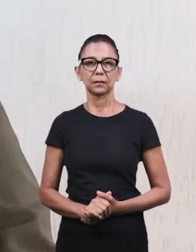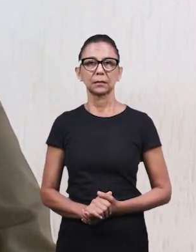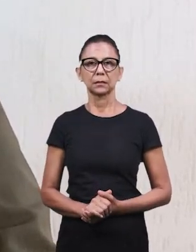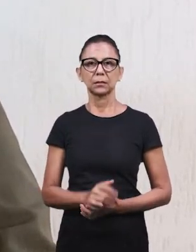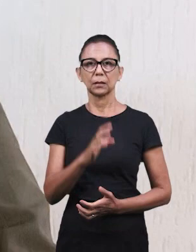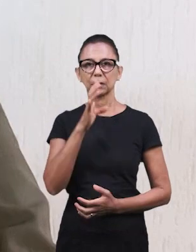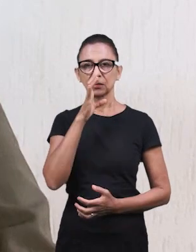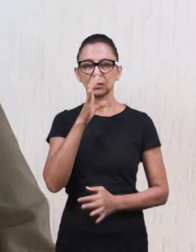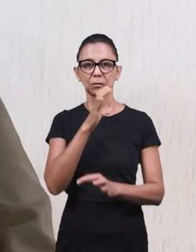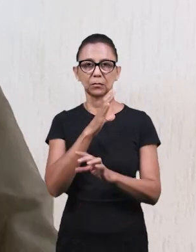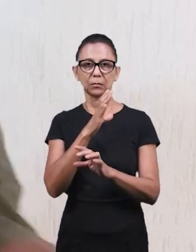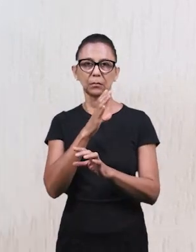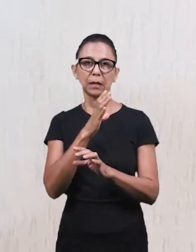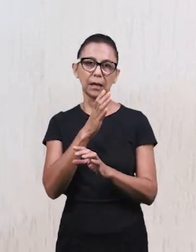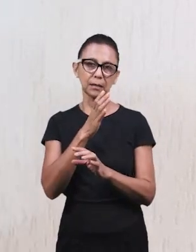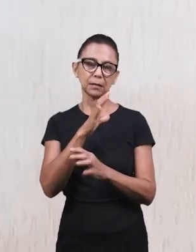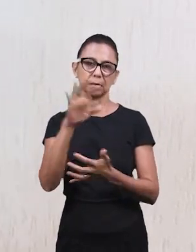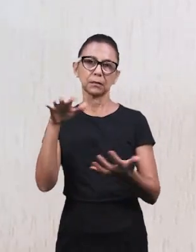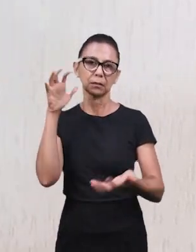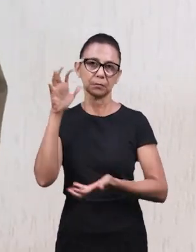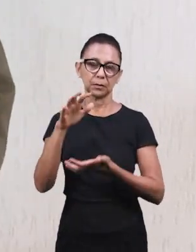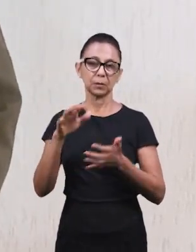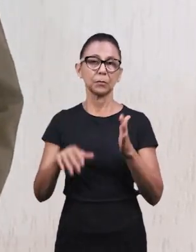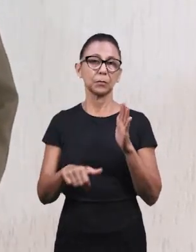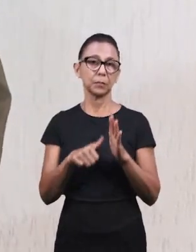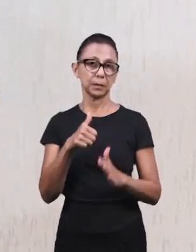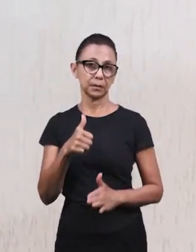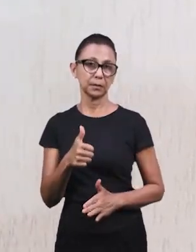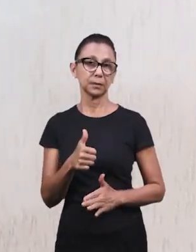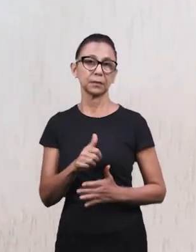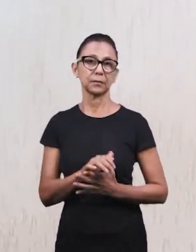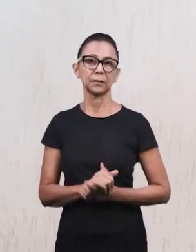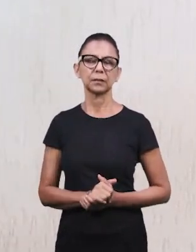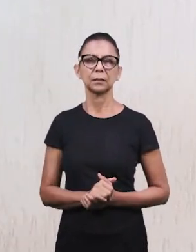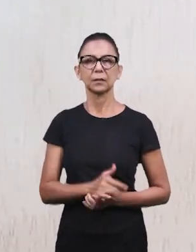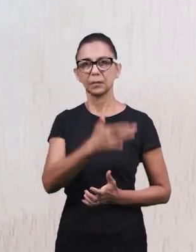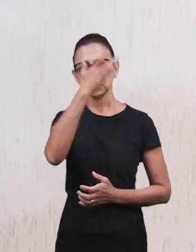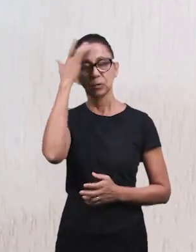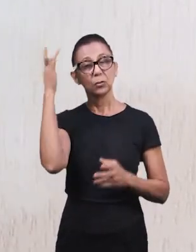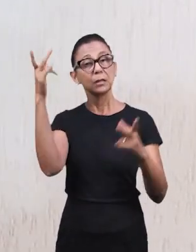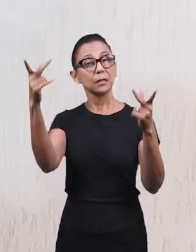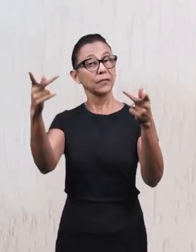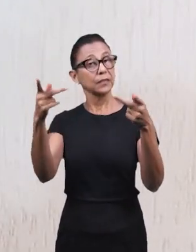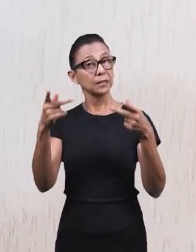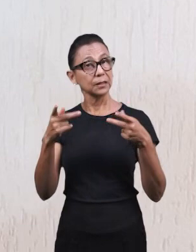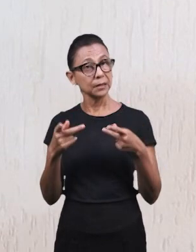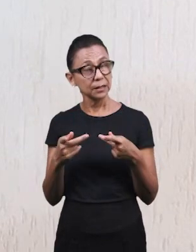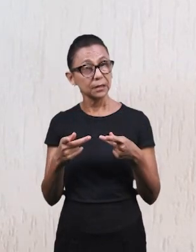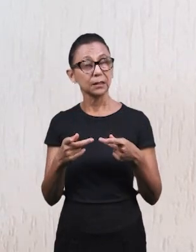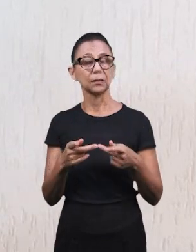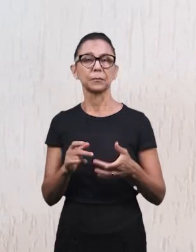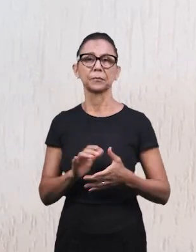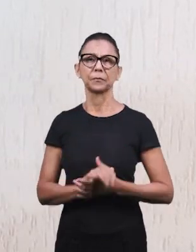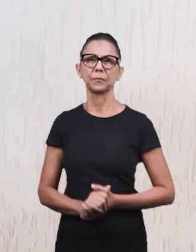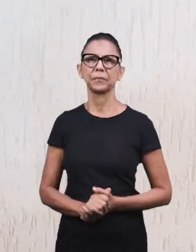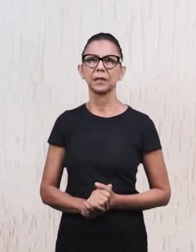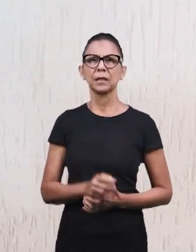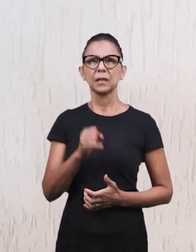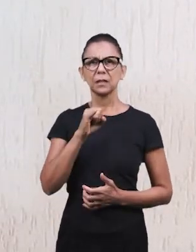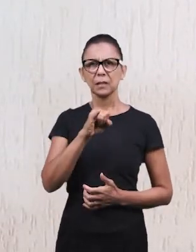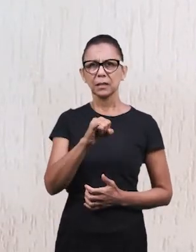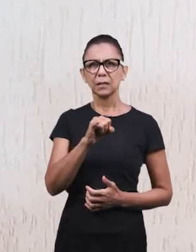кому прислали линк и пригласили поучаствовать в этом домашнем